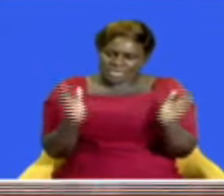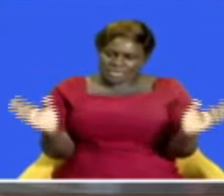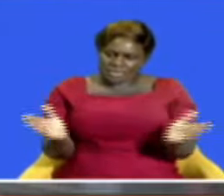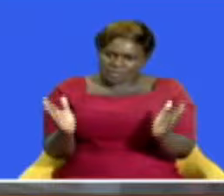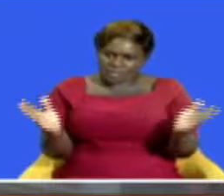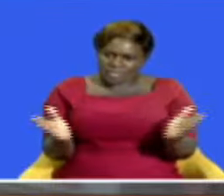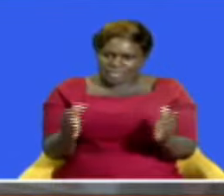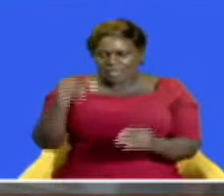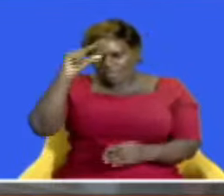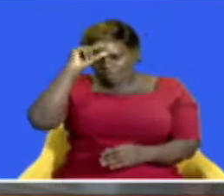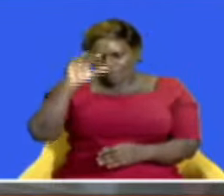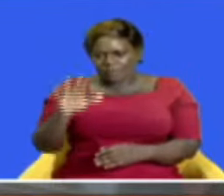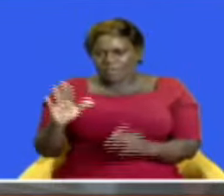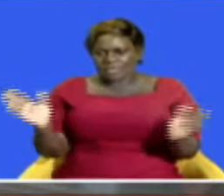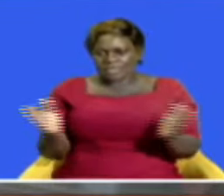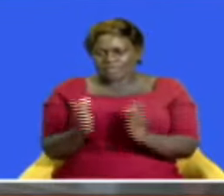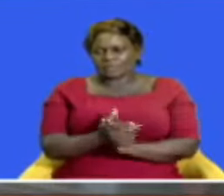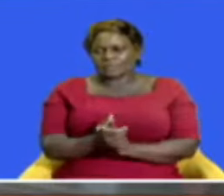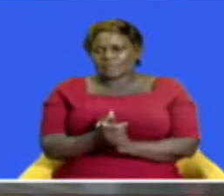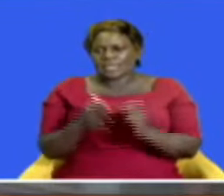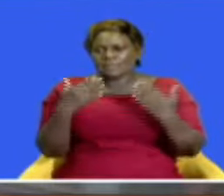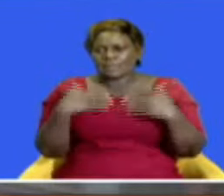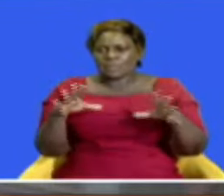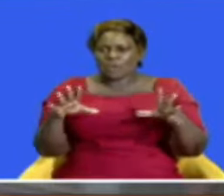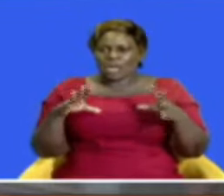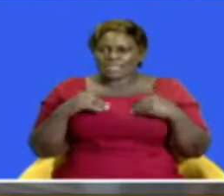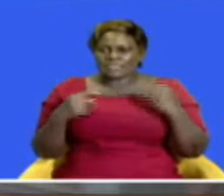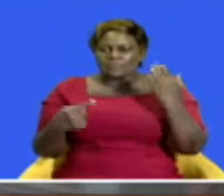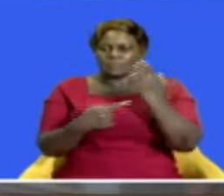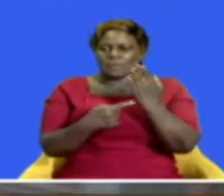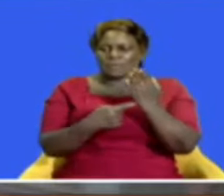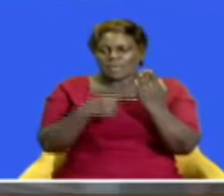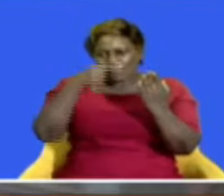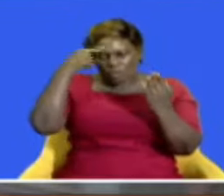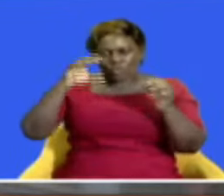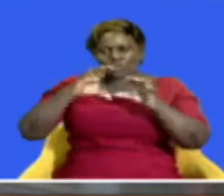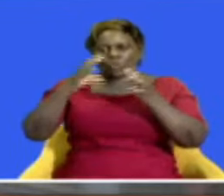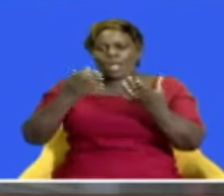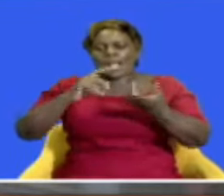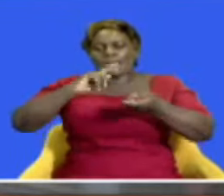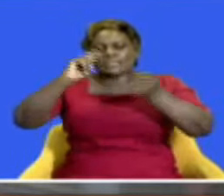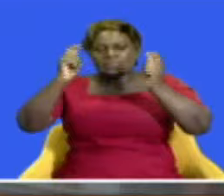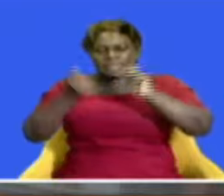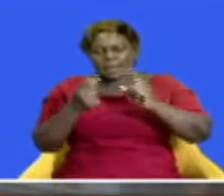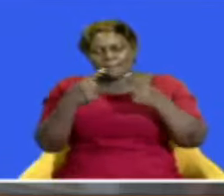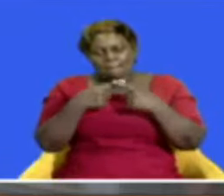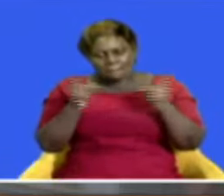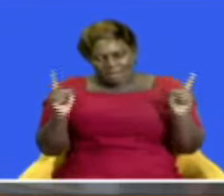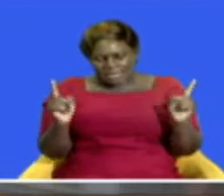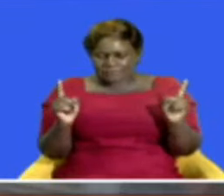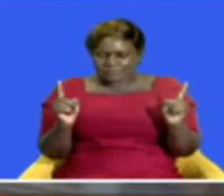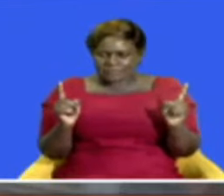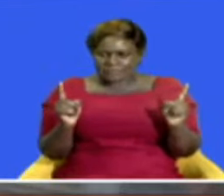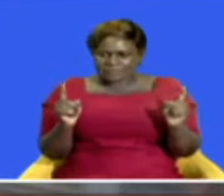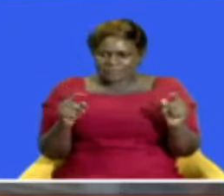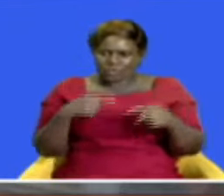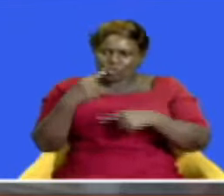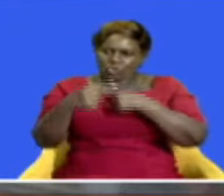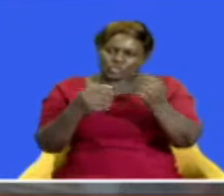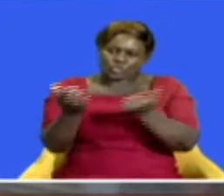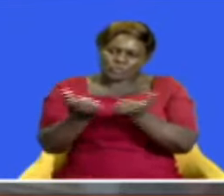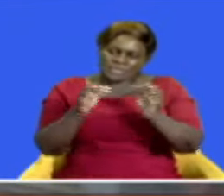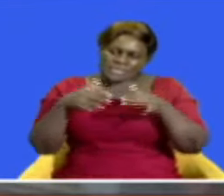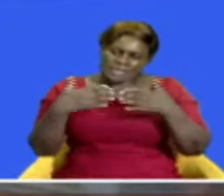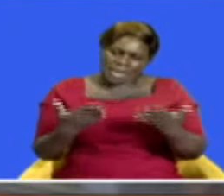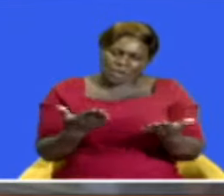limekuwa likitolewa na serikali kwamba watu wakumbatie teknolojia kwa sababu ulimwengu umebadilika. Lakini watawezaje kuendesha hizi biashara,